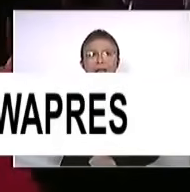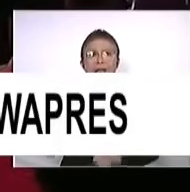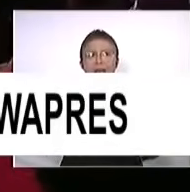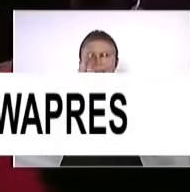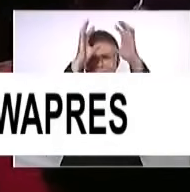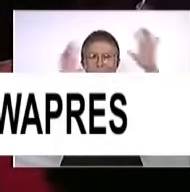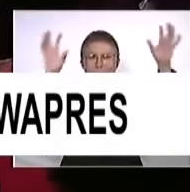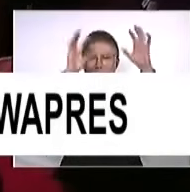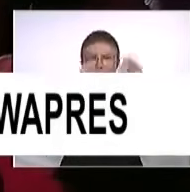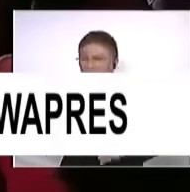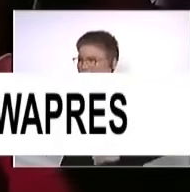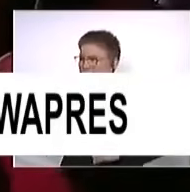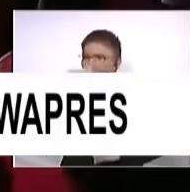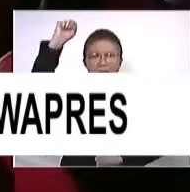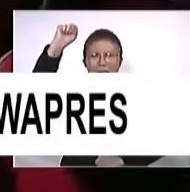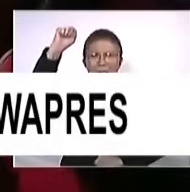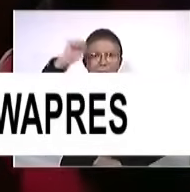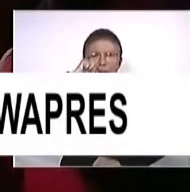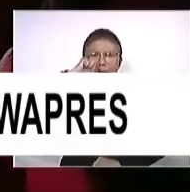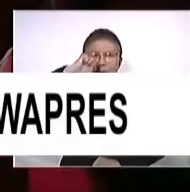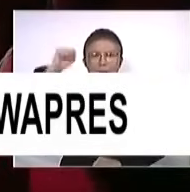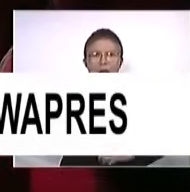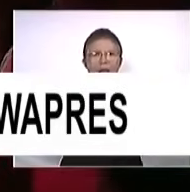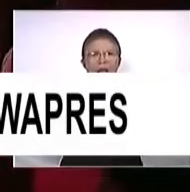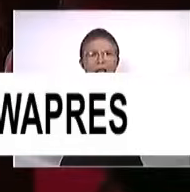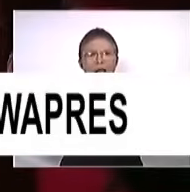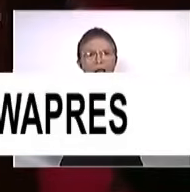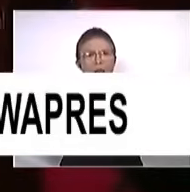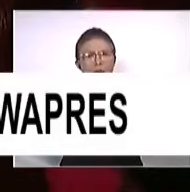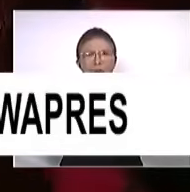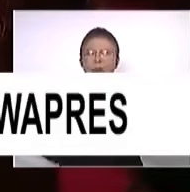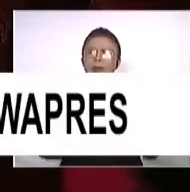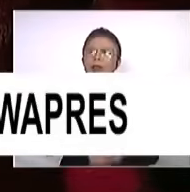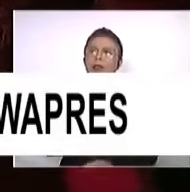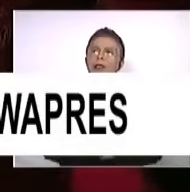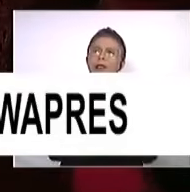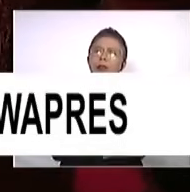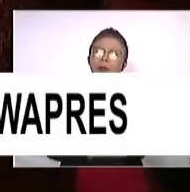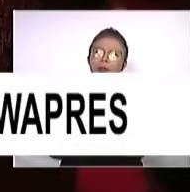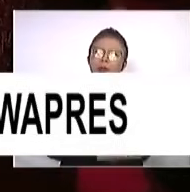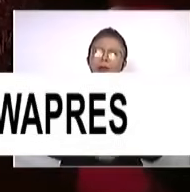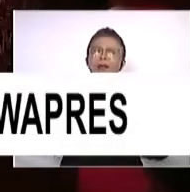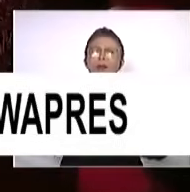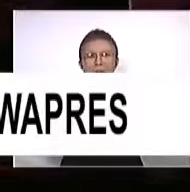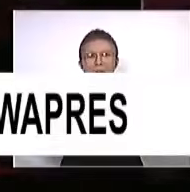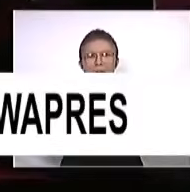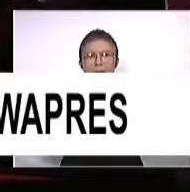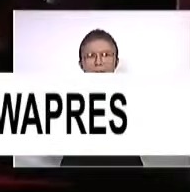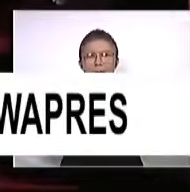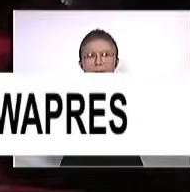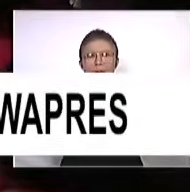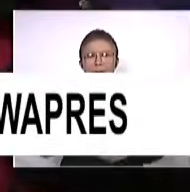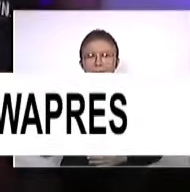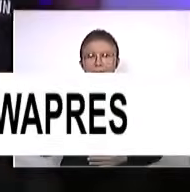bagaimana banyak pengangguran ya pengangguran intelektual Gitu Ee sangat besar lapangan pekerja juga pekerjaan juga ee